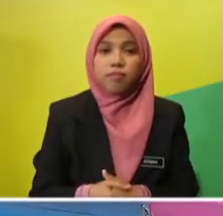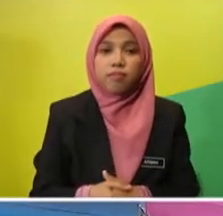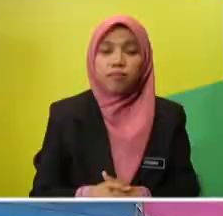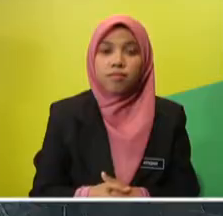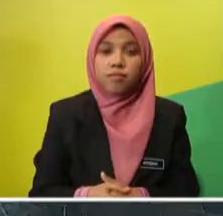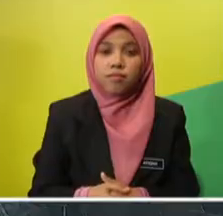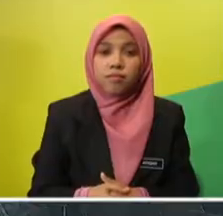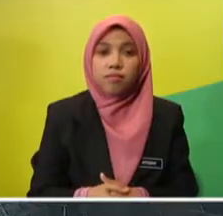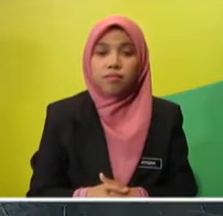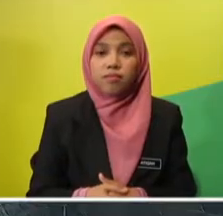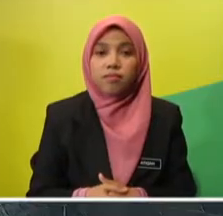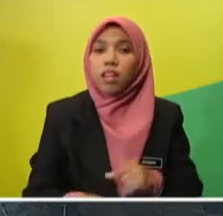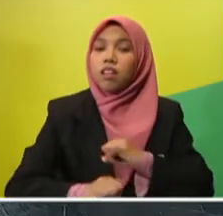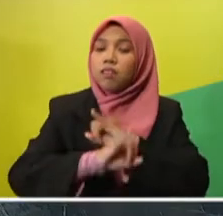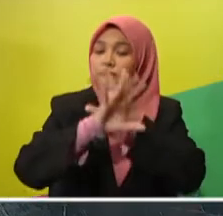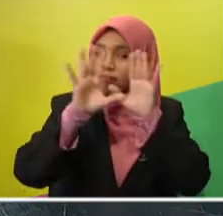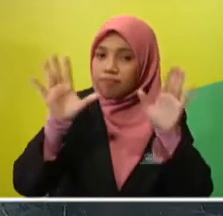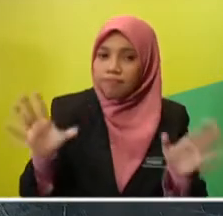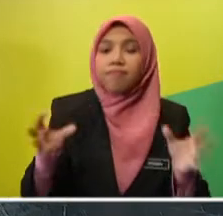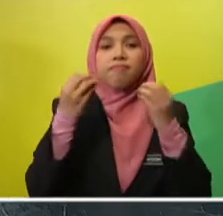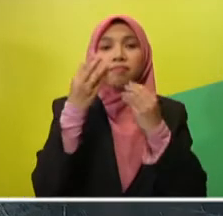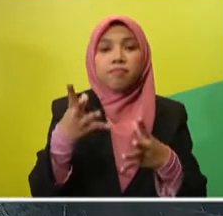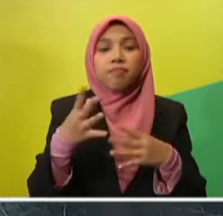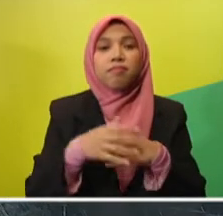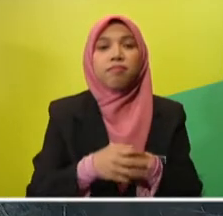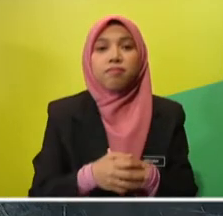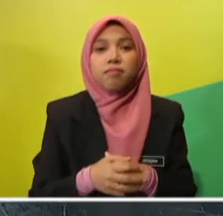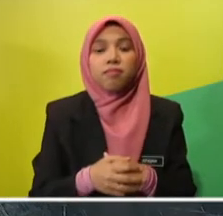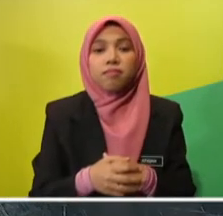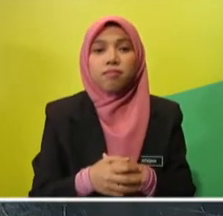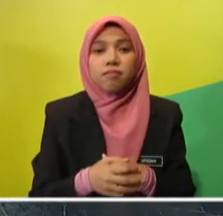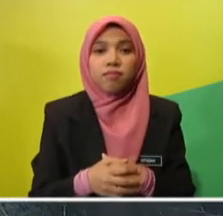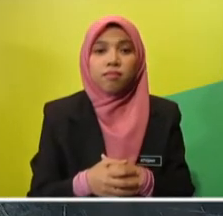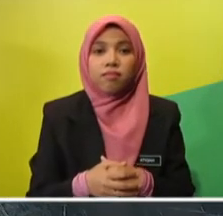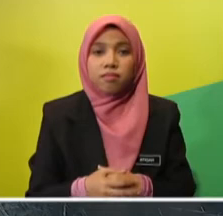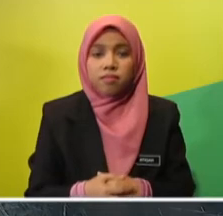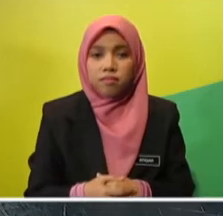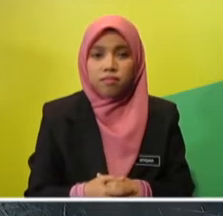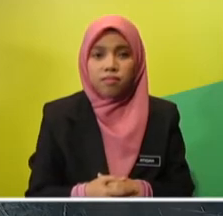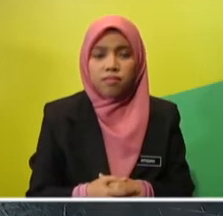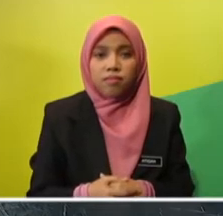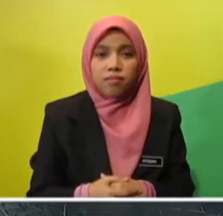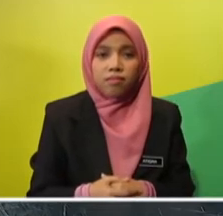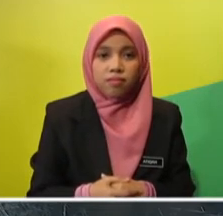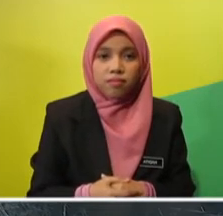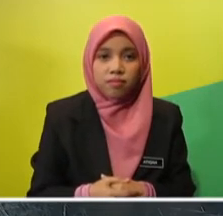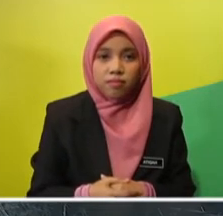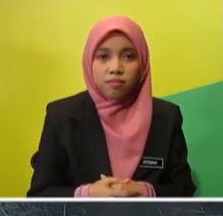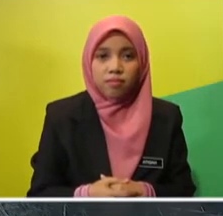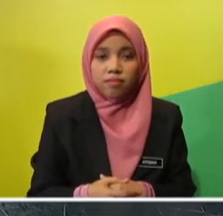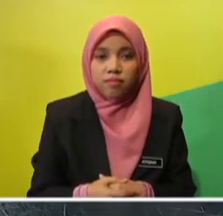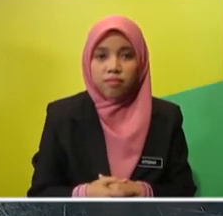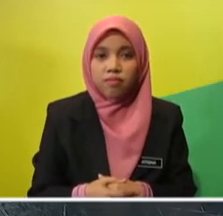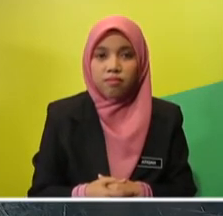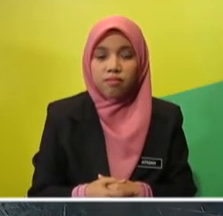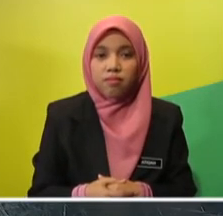Memang jelas dari segi kedudukan klien dan juga pemandu celik sewaktu nak melalui